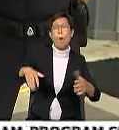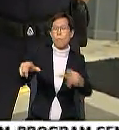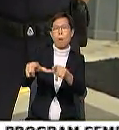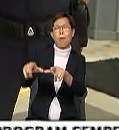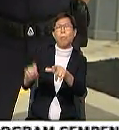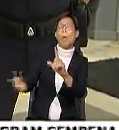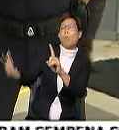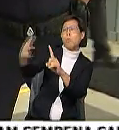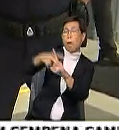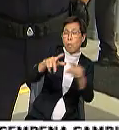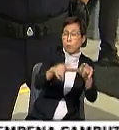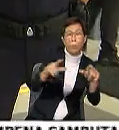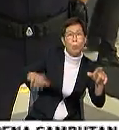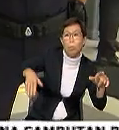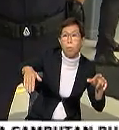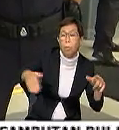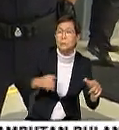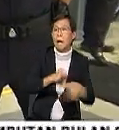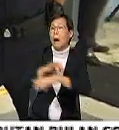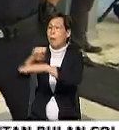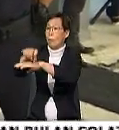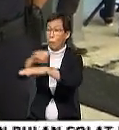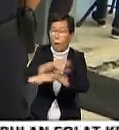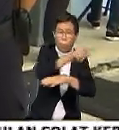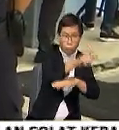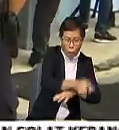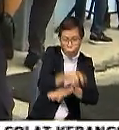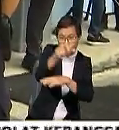sebarang permohonan. Saya nasihatkan kepada semua